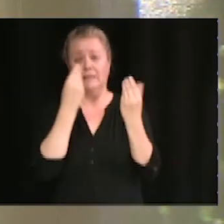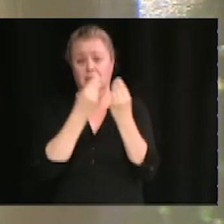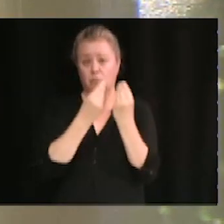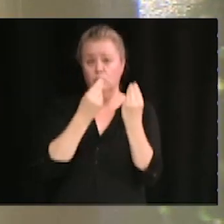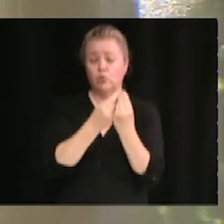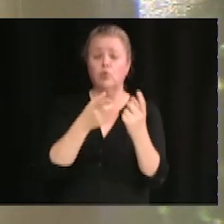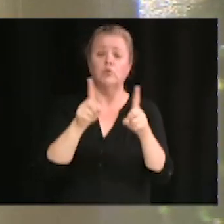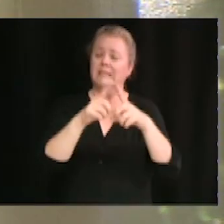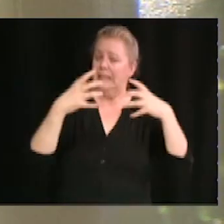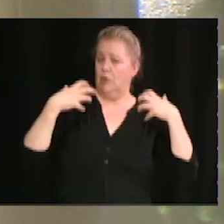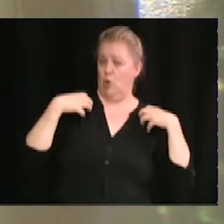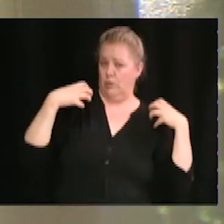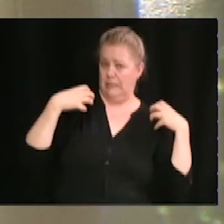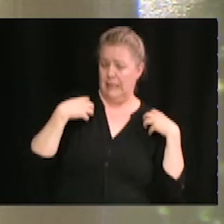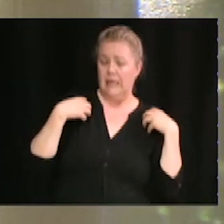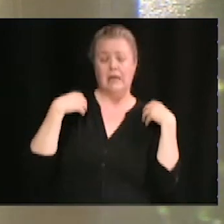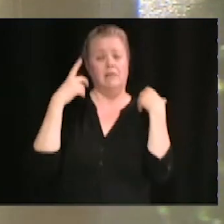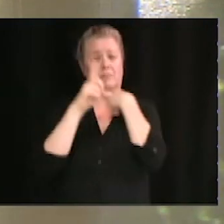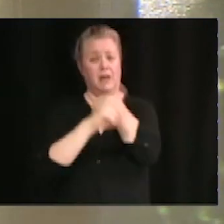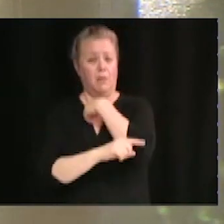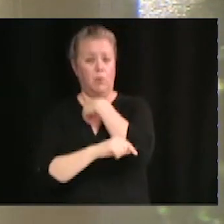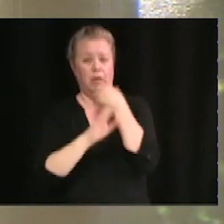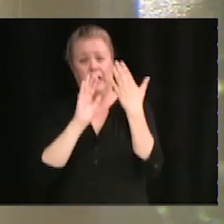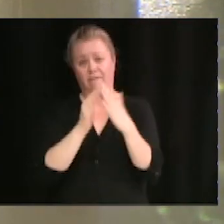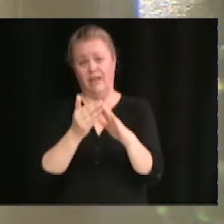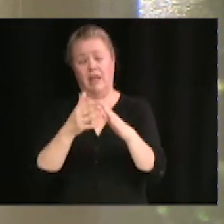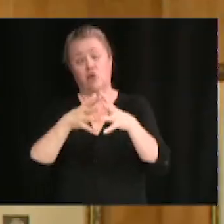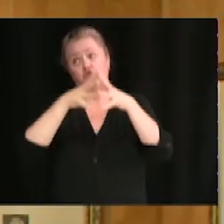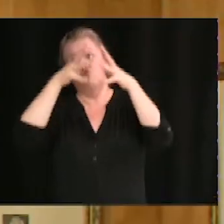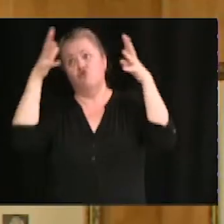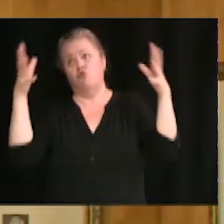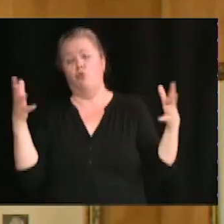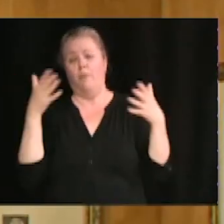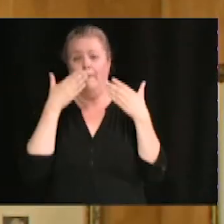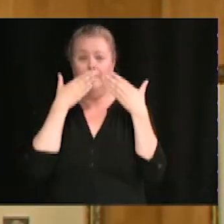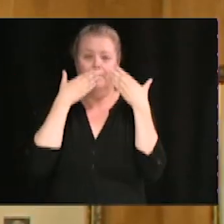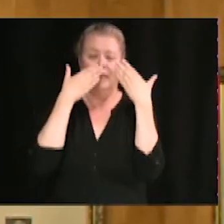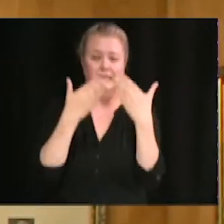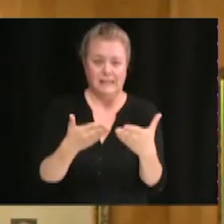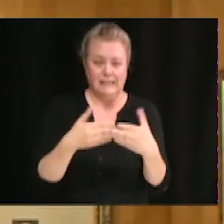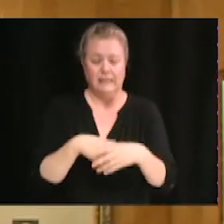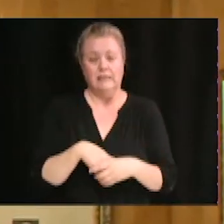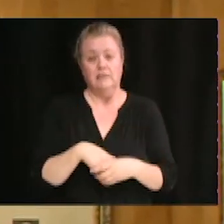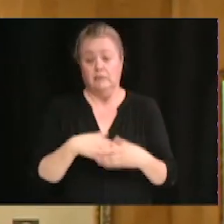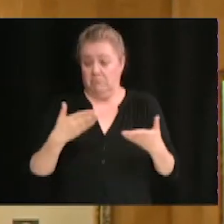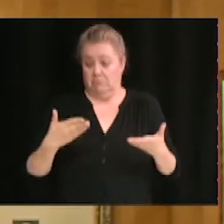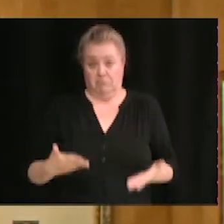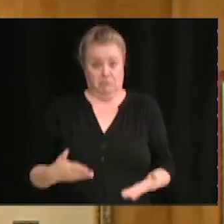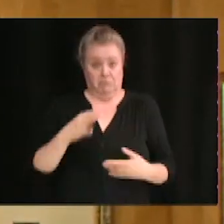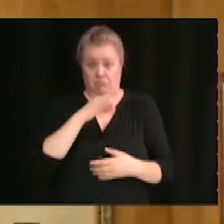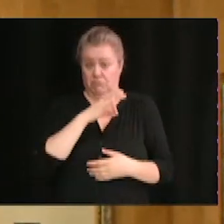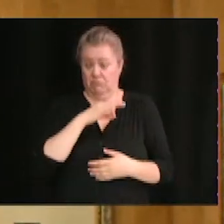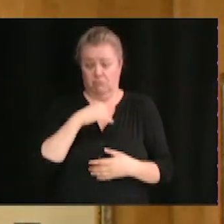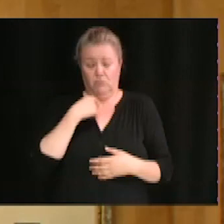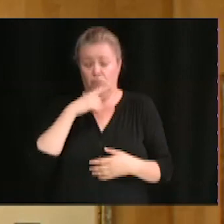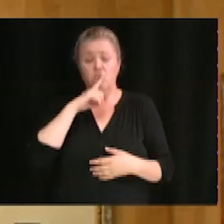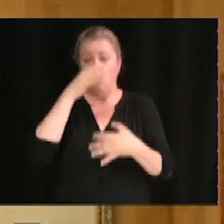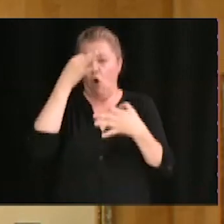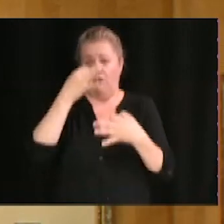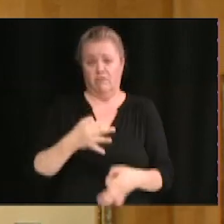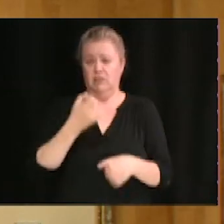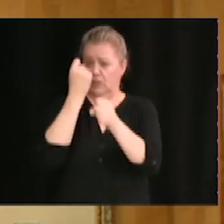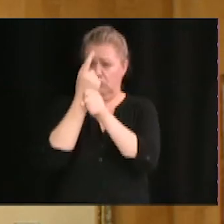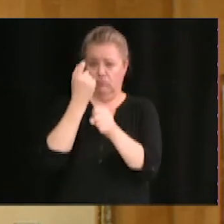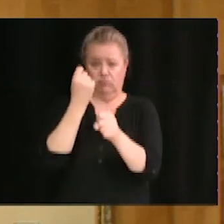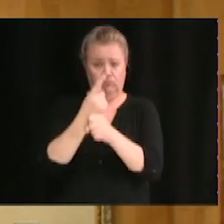les conseillers et employés de la ville, un immense merci. Nous, on va répéter l'occasion à chaque année pour donner davantage